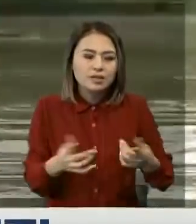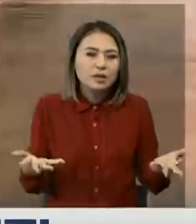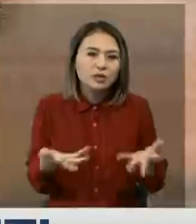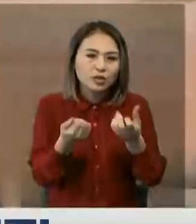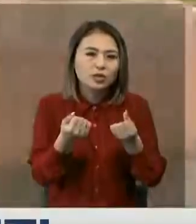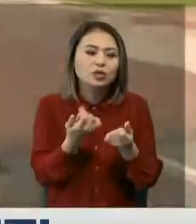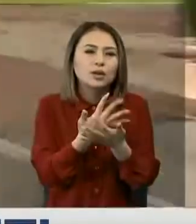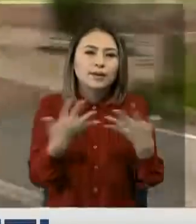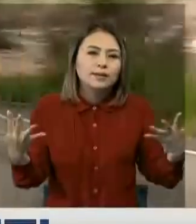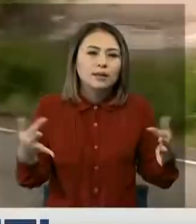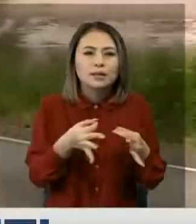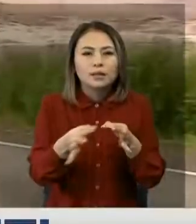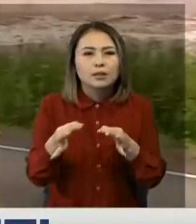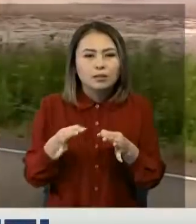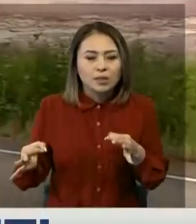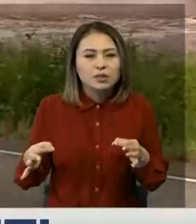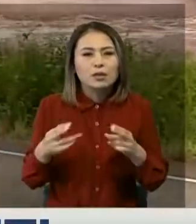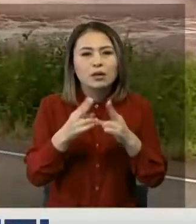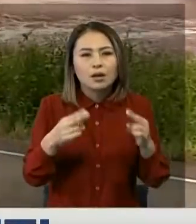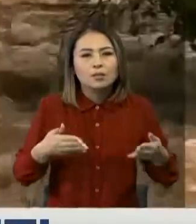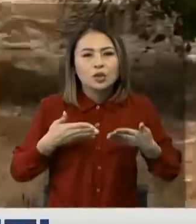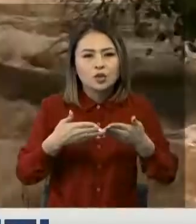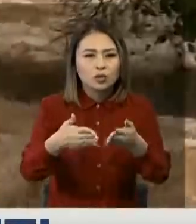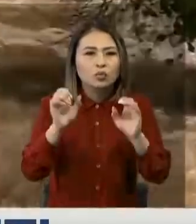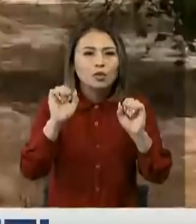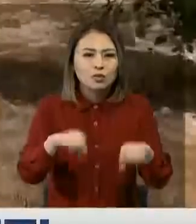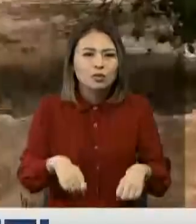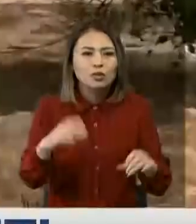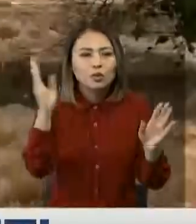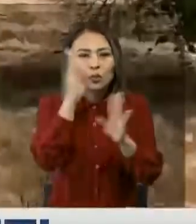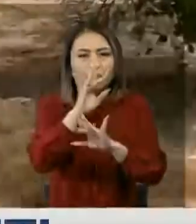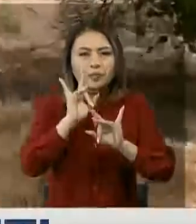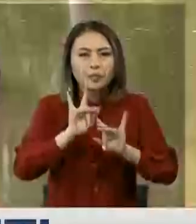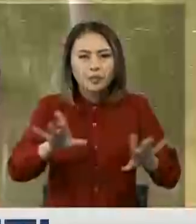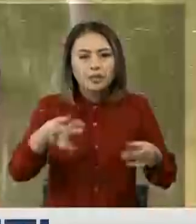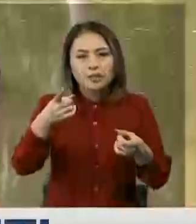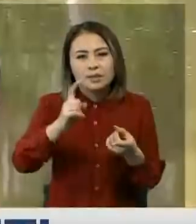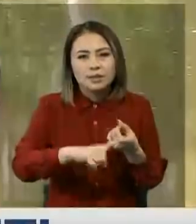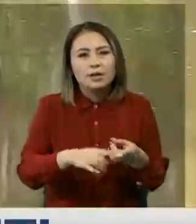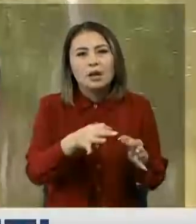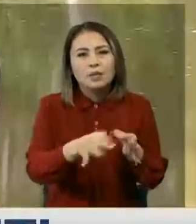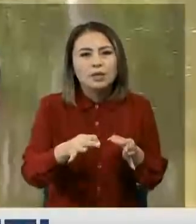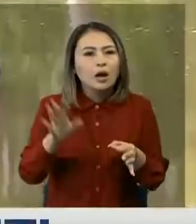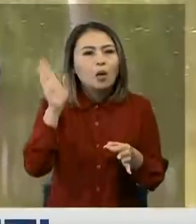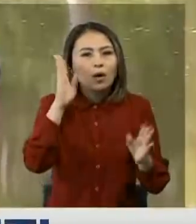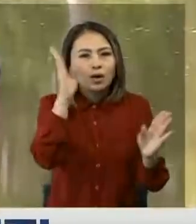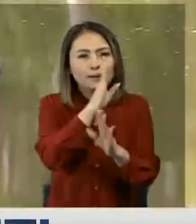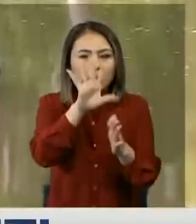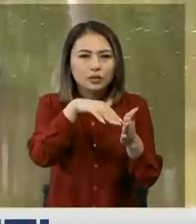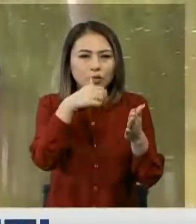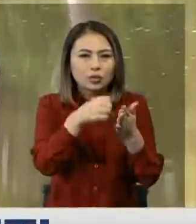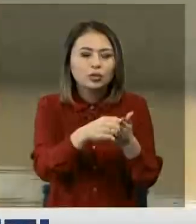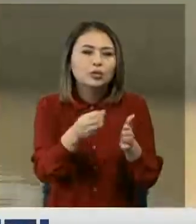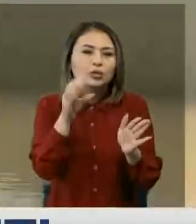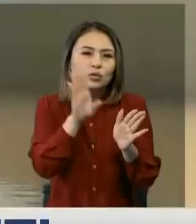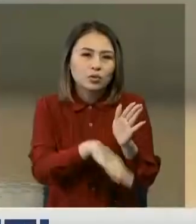Осыған байланысты құтқарушылар шалғайдағы елді мекендерге қайықпен жетуге мәжбүр. Синоптиктердің болжамына сәйкес аймақтағы ауа райы әлі